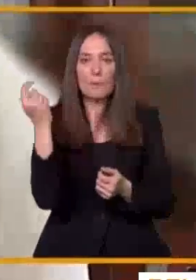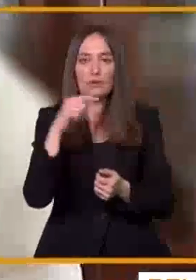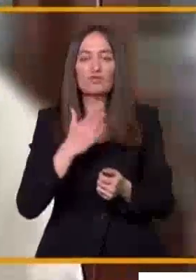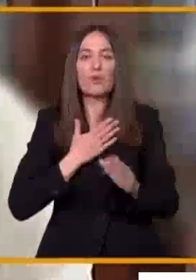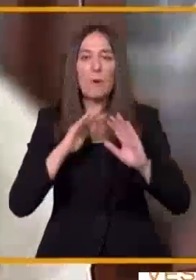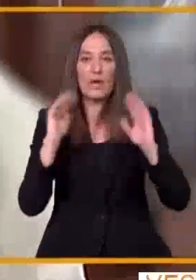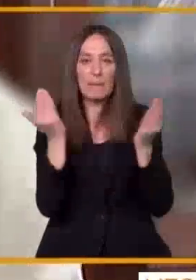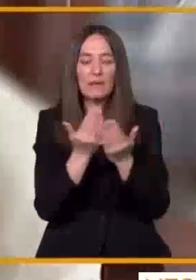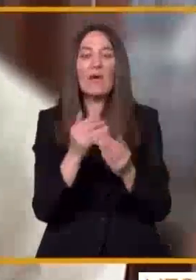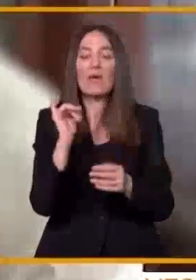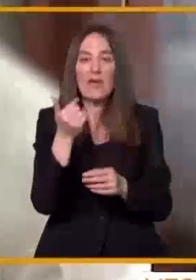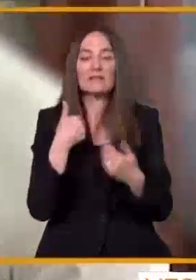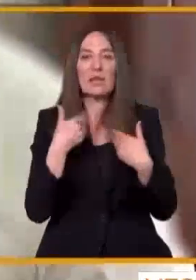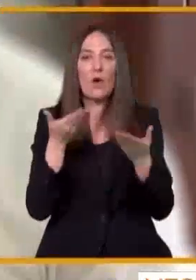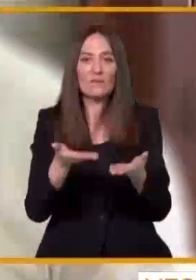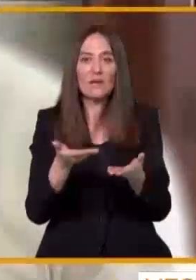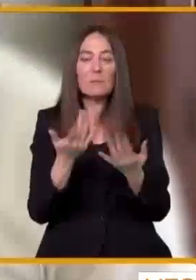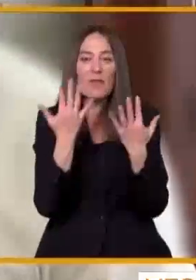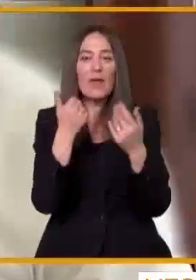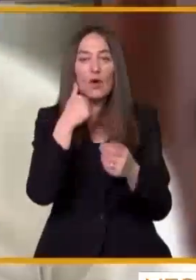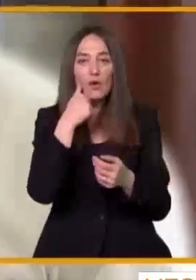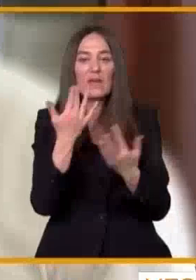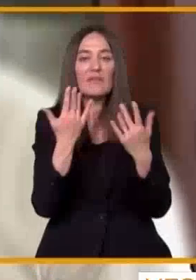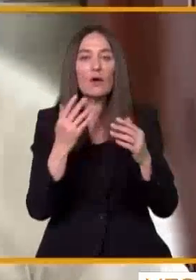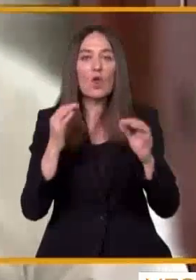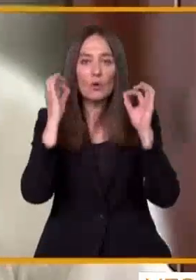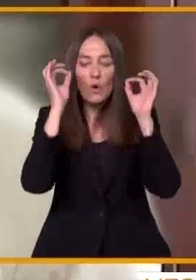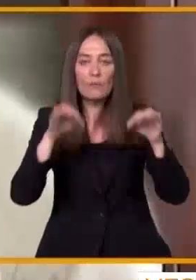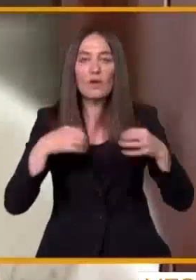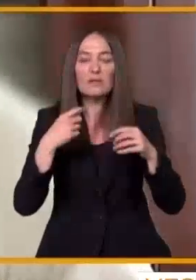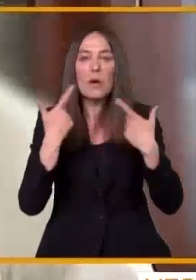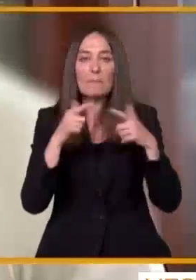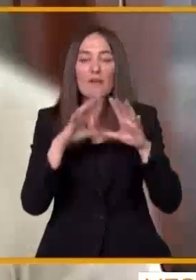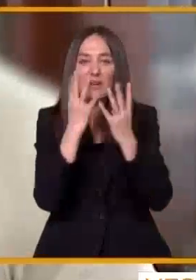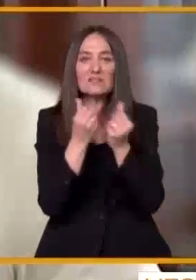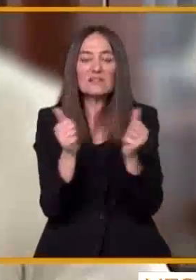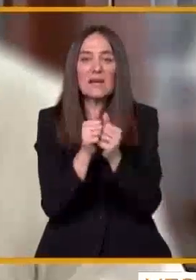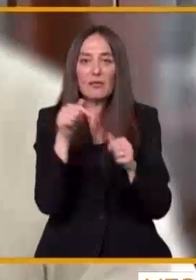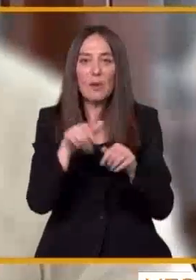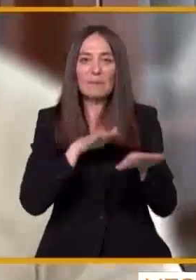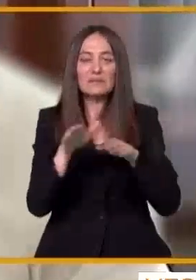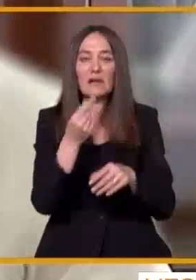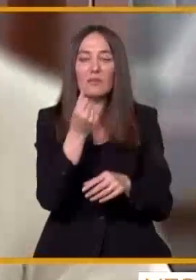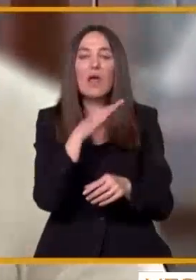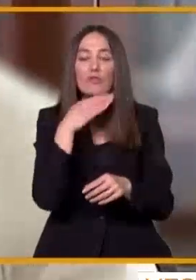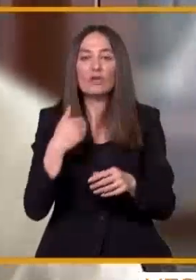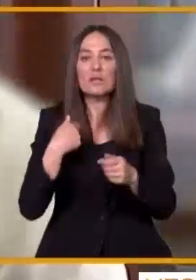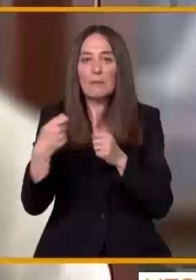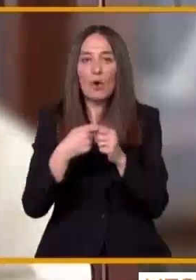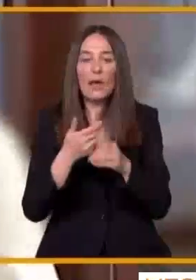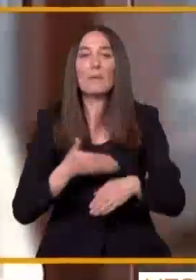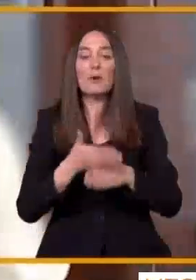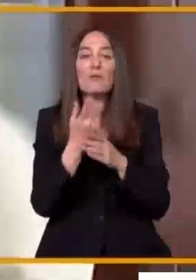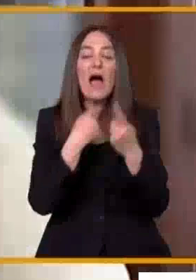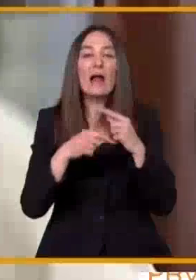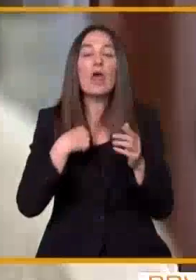moj kabinet. Jeste, ovde smo nekoliko dana, nekoliko noći proveli svi zajedno ovde u Ministarstvu financija. Dosta kolega nam je pomagalo.